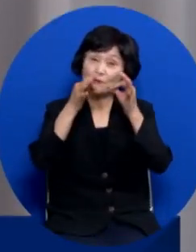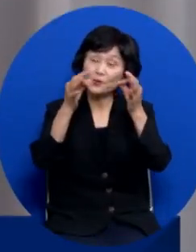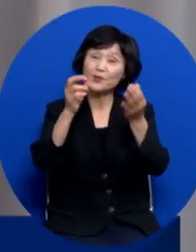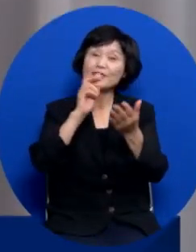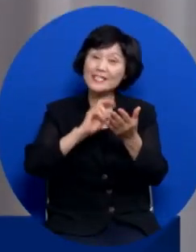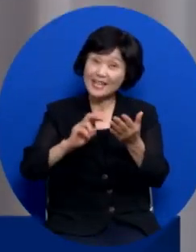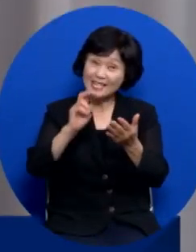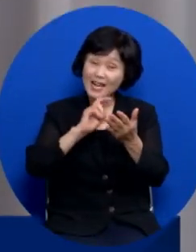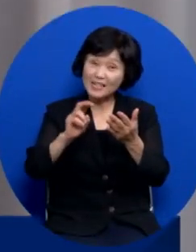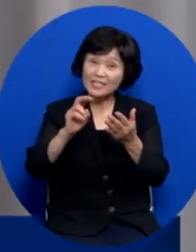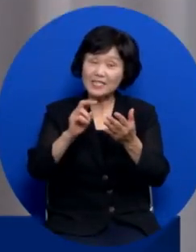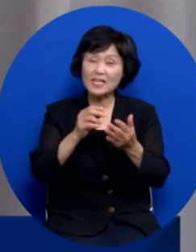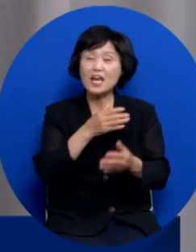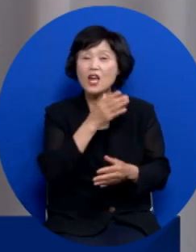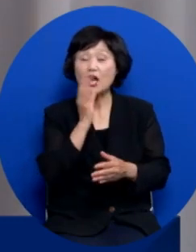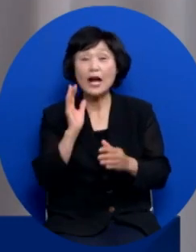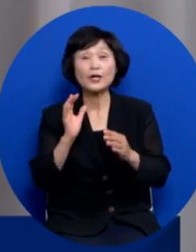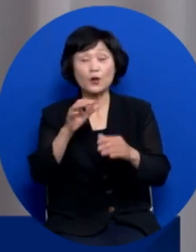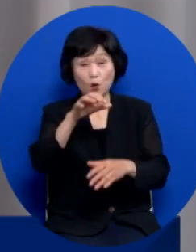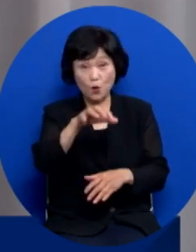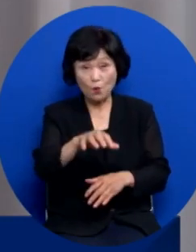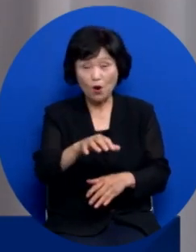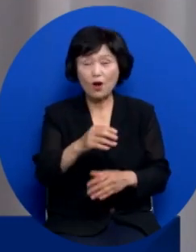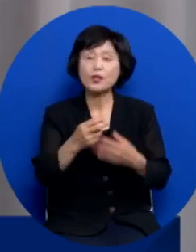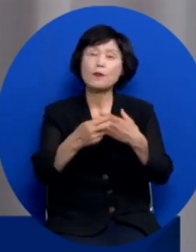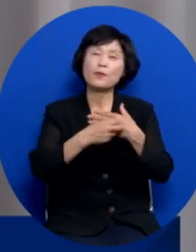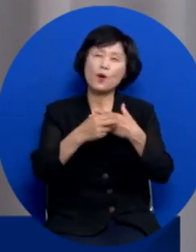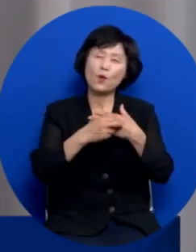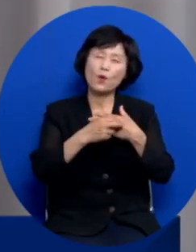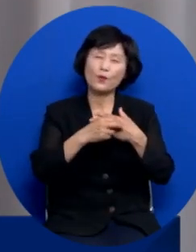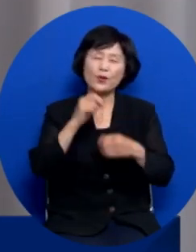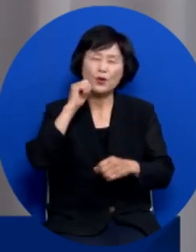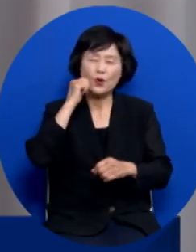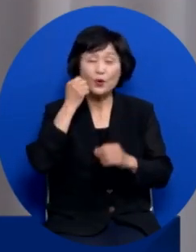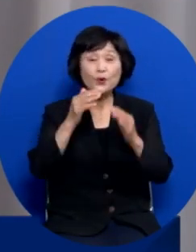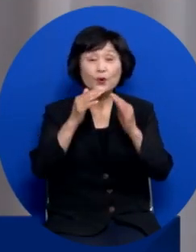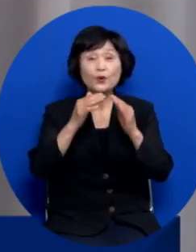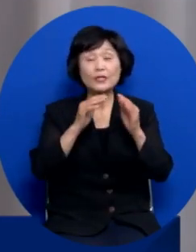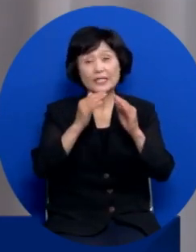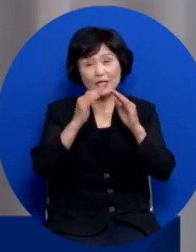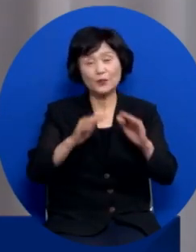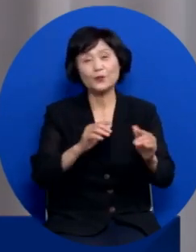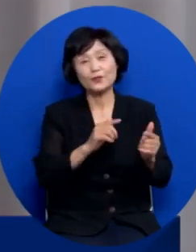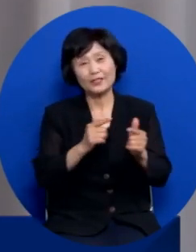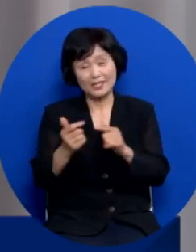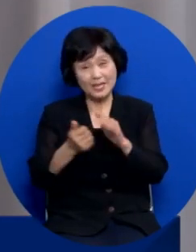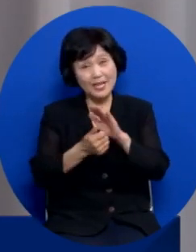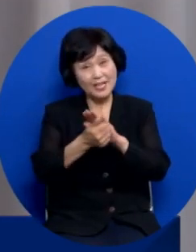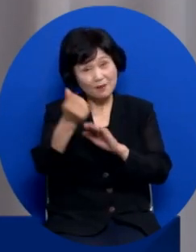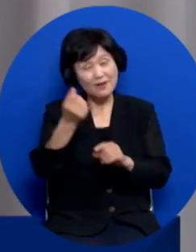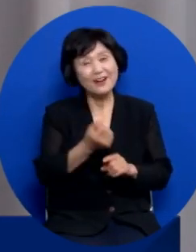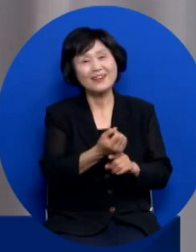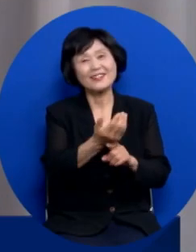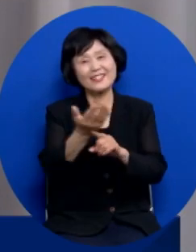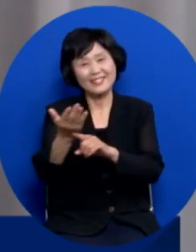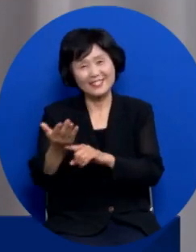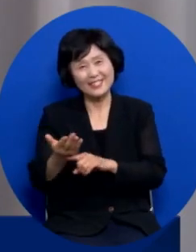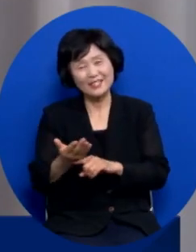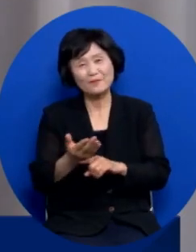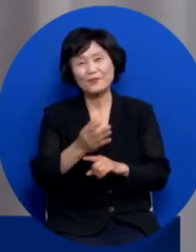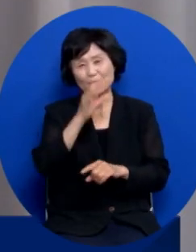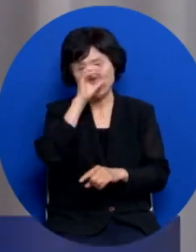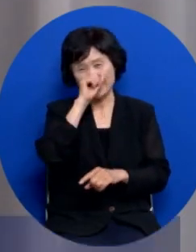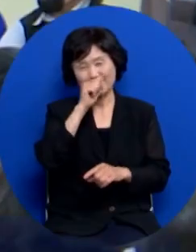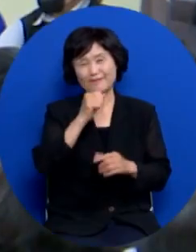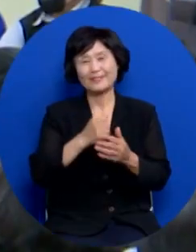양로원이나 병원이나 그 밖에 어려운 사람들에게 희망의 메시지가 됐으면